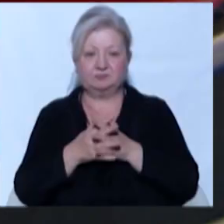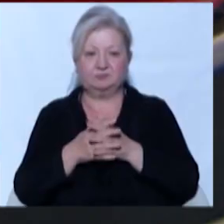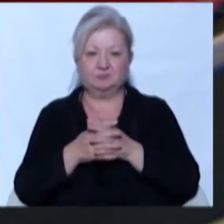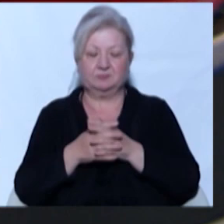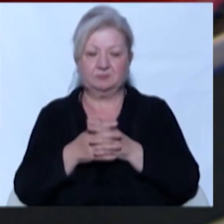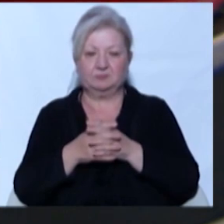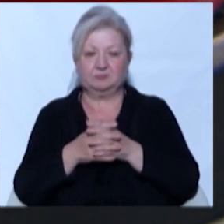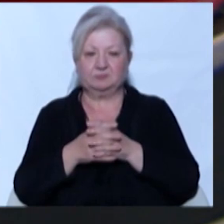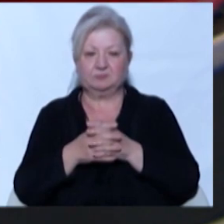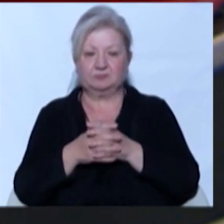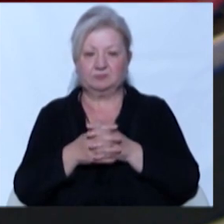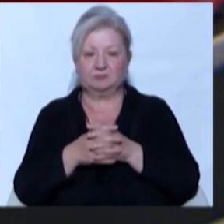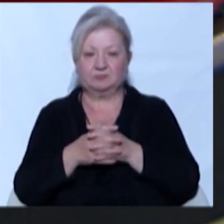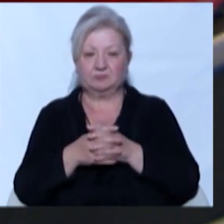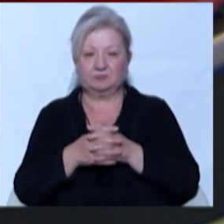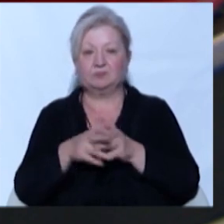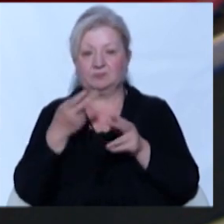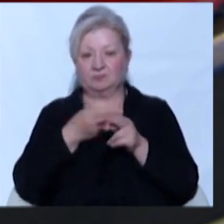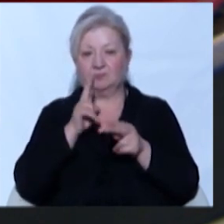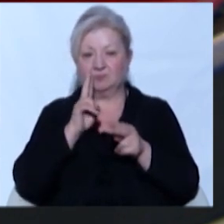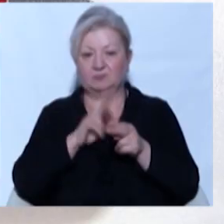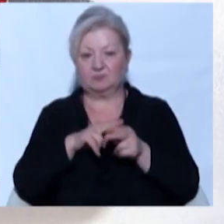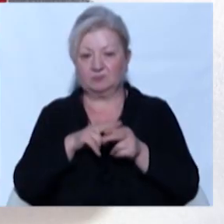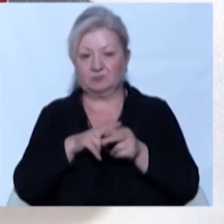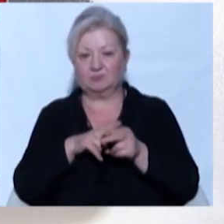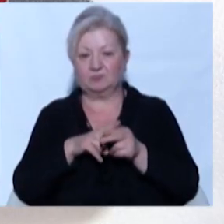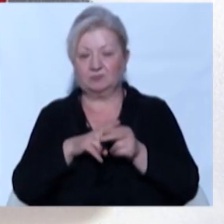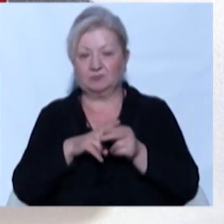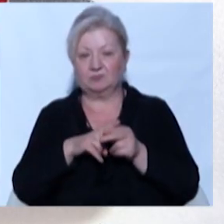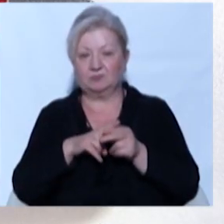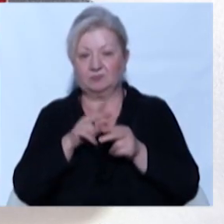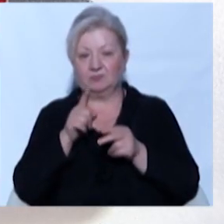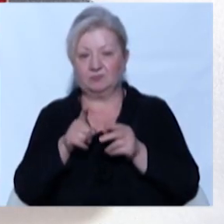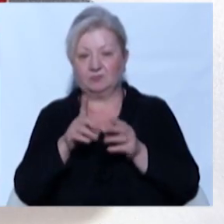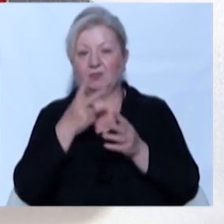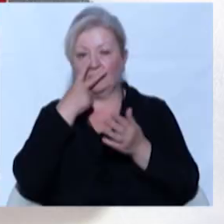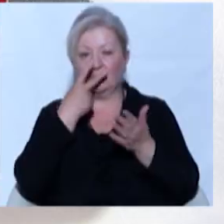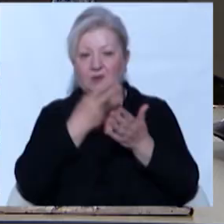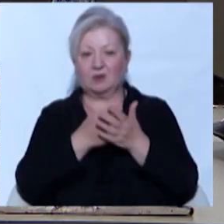დაეწყო მოლანდებები და ასეთი ქაოსურ მოძრაობებს აკეთებს. ამრიგად ჩვენ